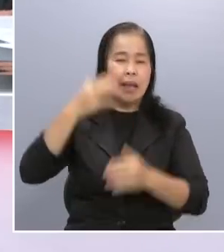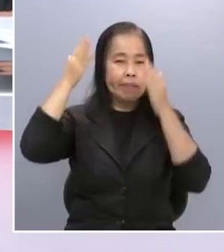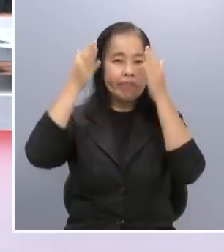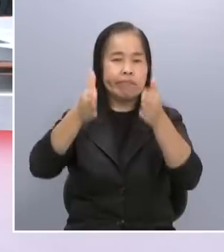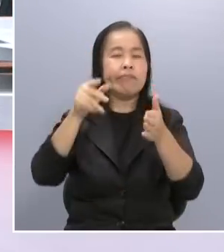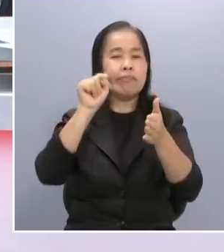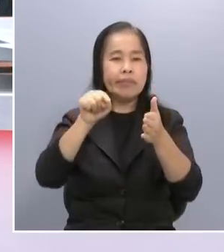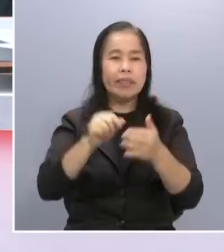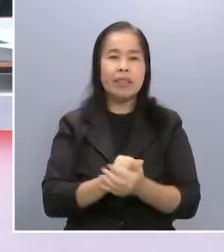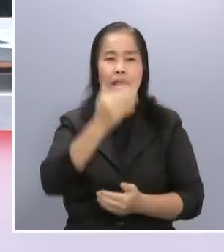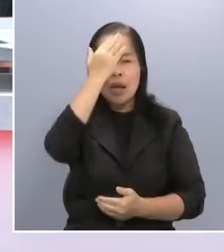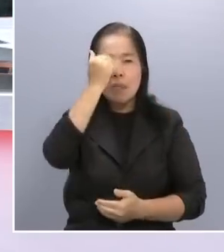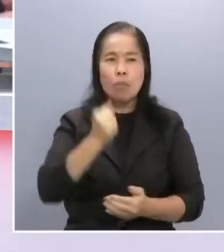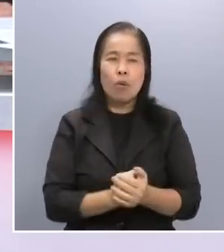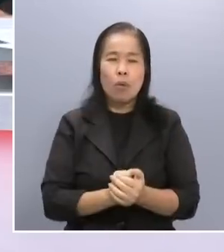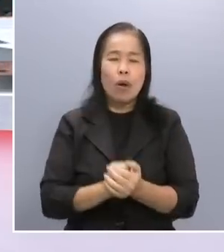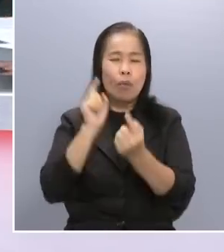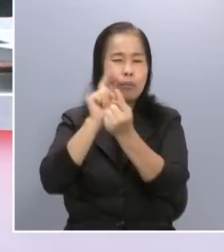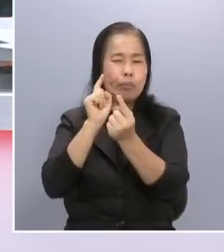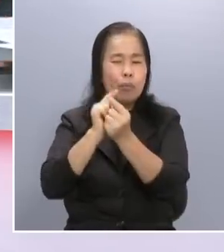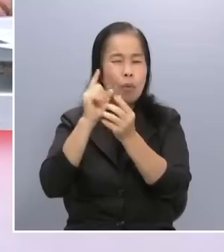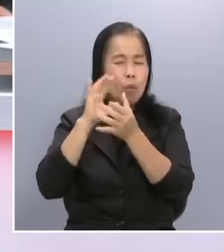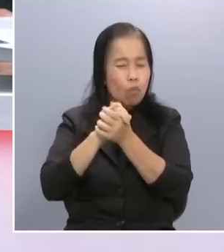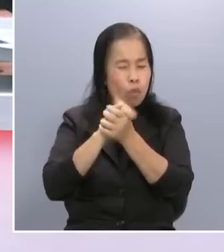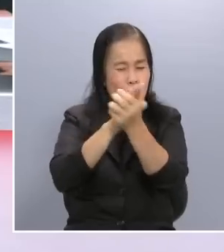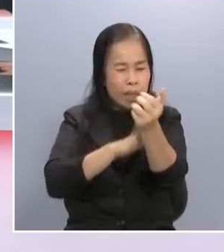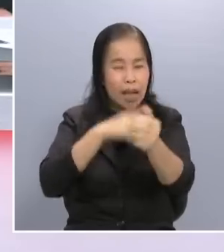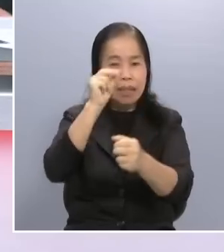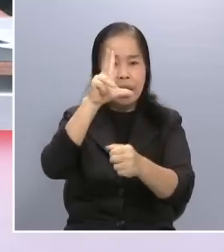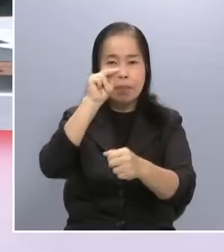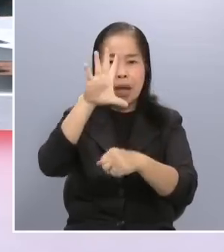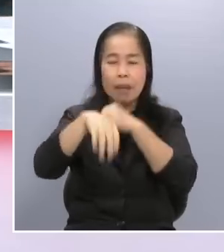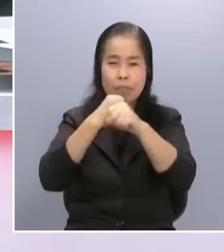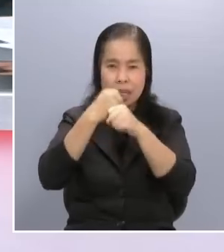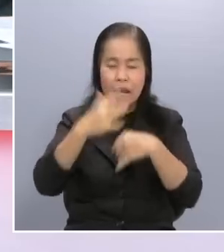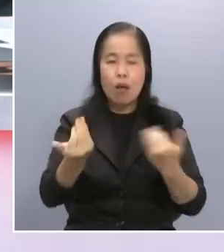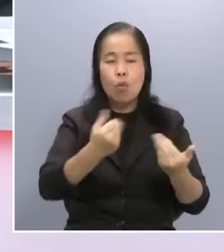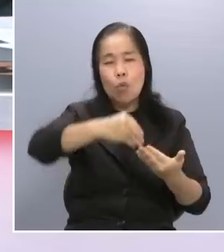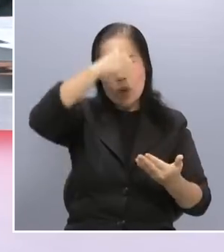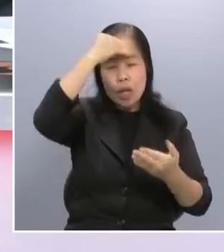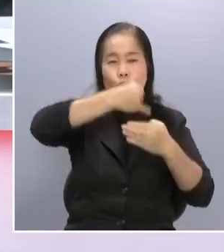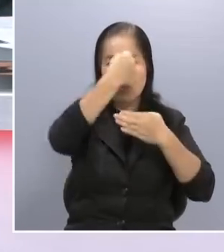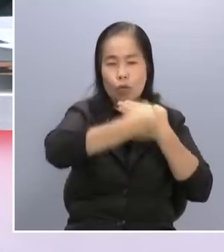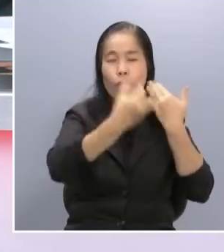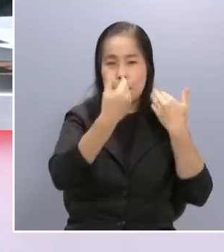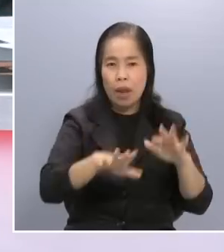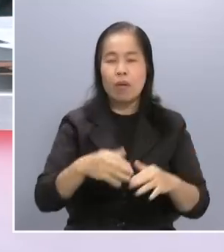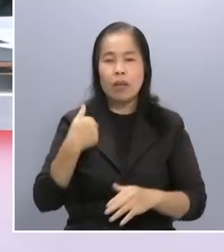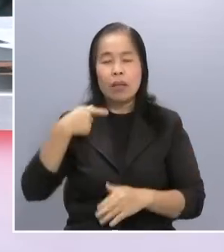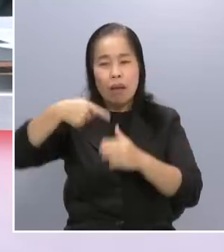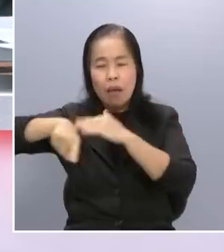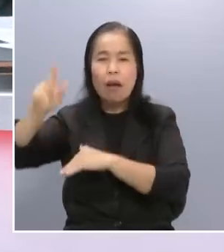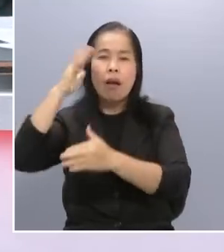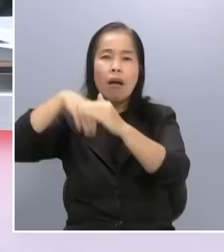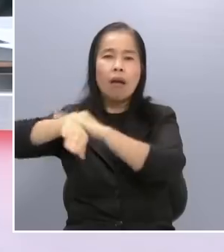กินคบหาอยู่กินกันเป็นผัวเมียมา35ปีจนกระทั่งมีลูกจนเรียนจบแล้วนะฮะสุดท้ายเธอบอกว่าผัวเนี่ยแอบไปมีกิ๊ก